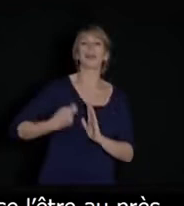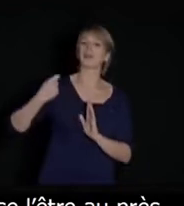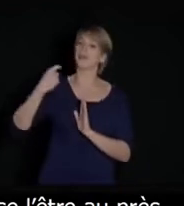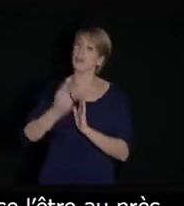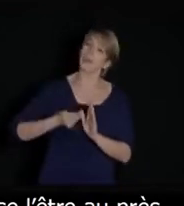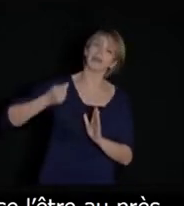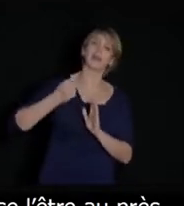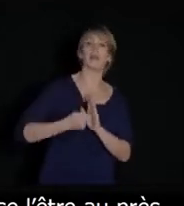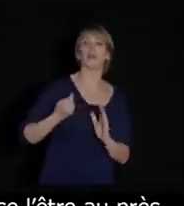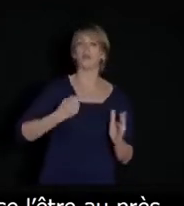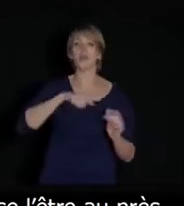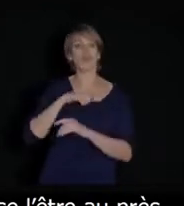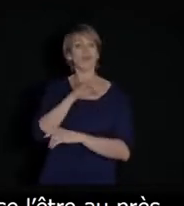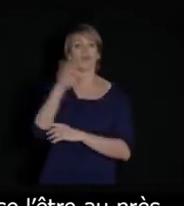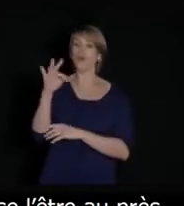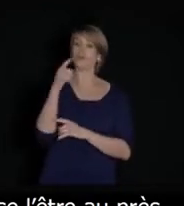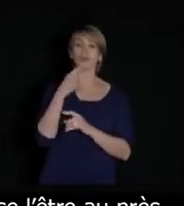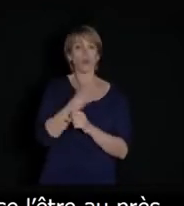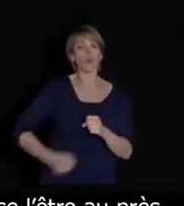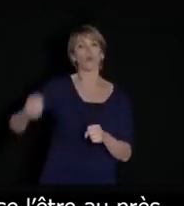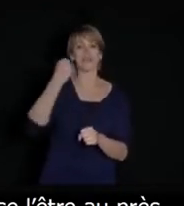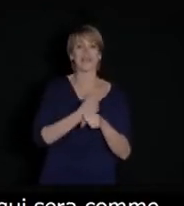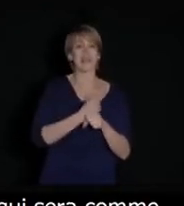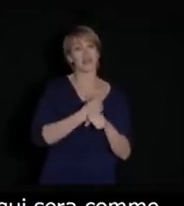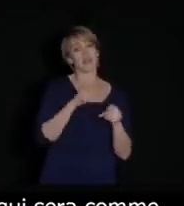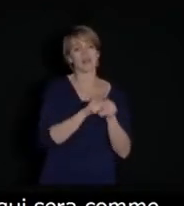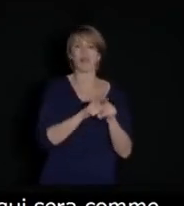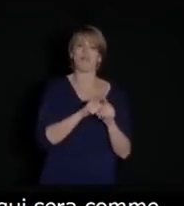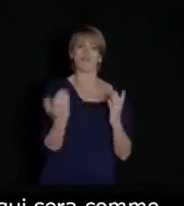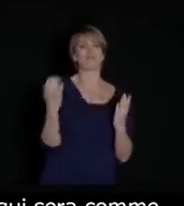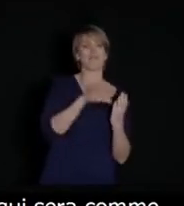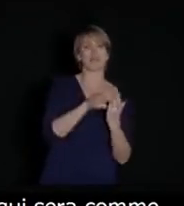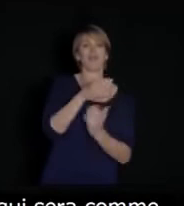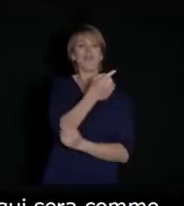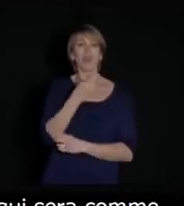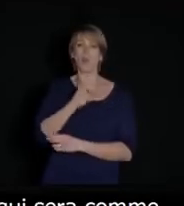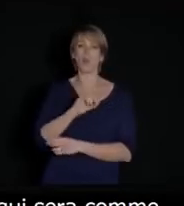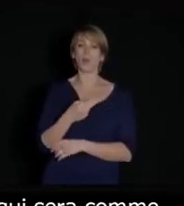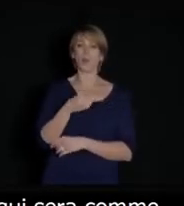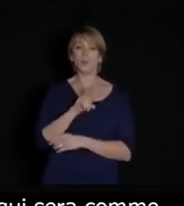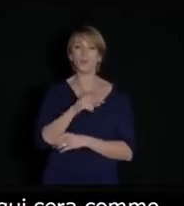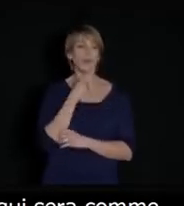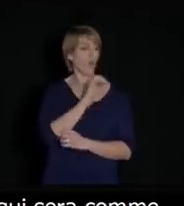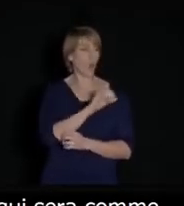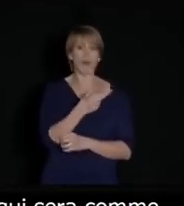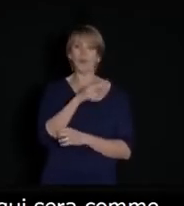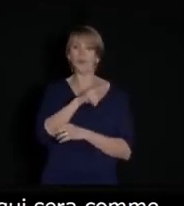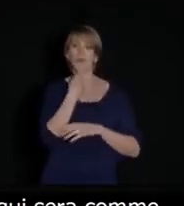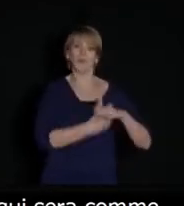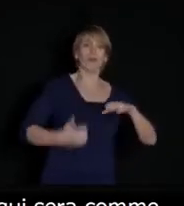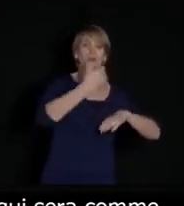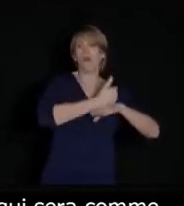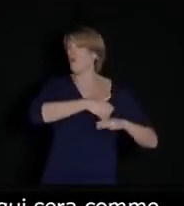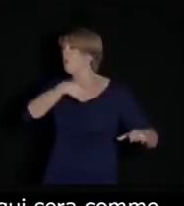être, combien de fois l'ai-je dit dans des réunions sur ce thème, à l'initiative d'un mandat international de l'ONU. Oui,